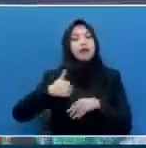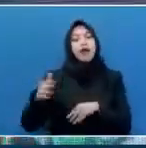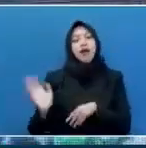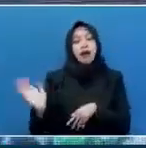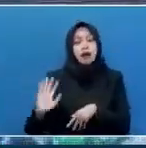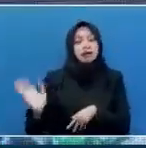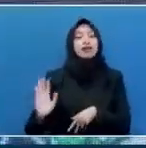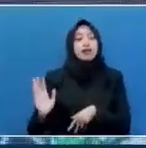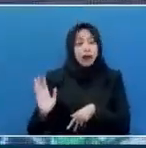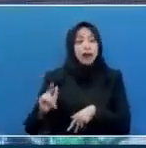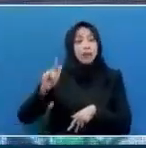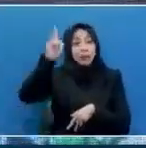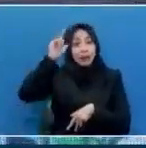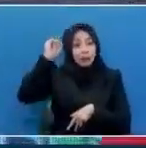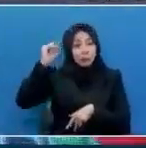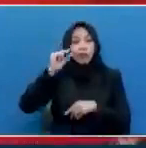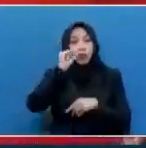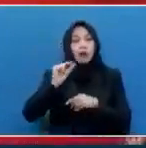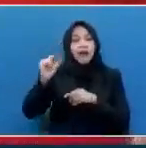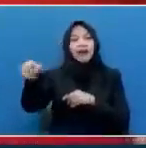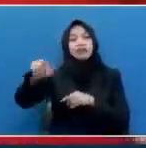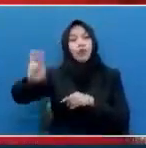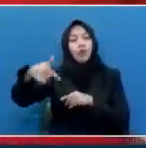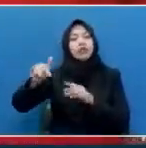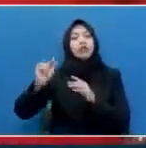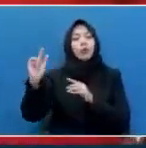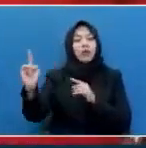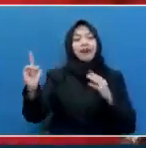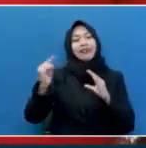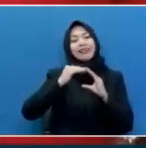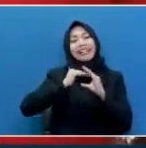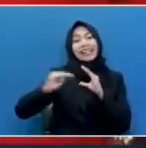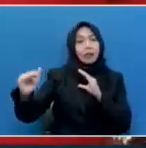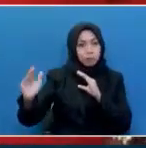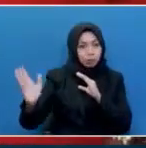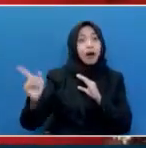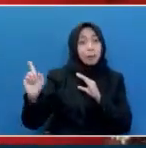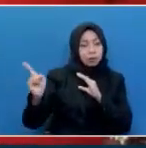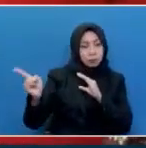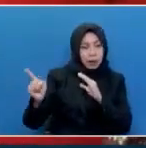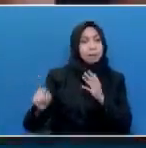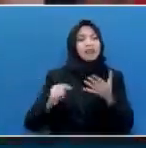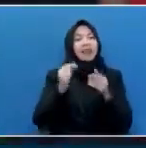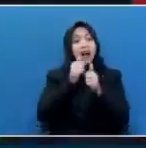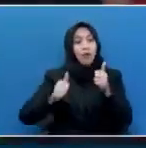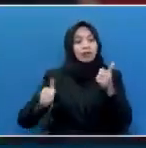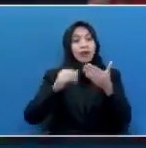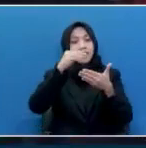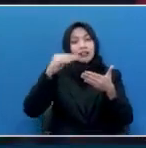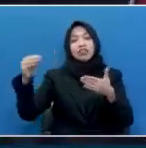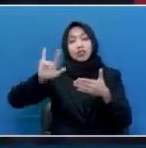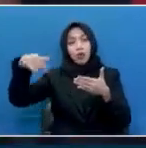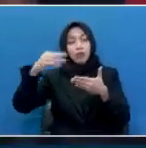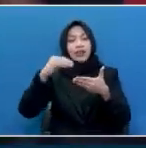presiden dodo karena saat ini Joko Widodo masih tercatat sebagai kader PDIP Joko Widodo tidak hadir dalam